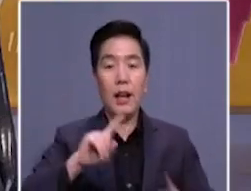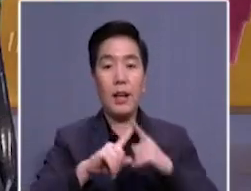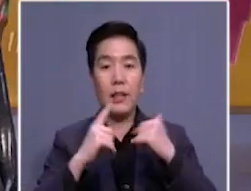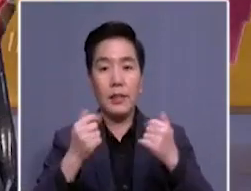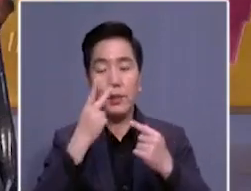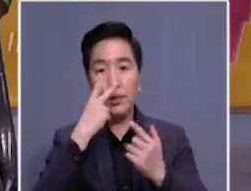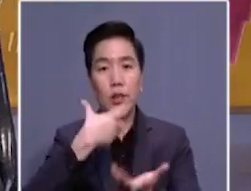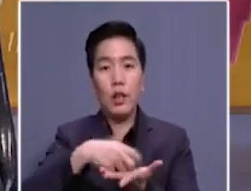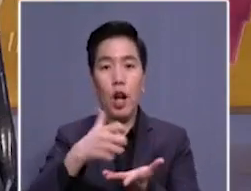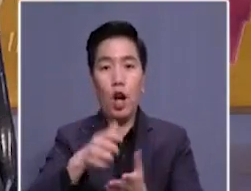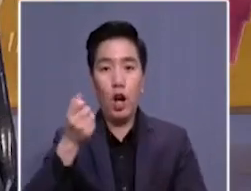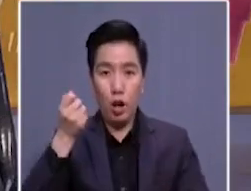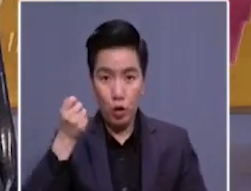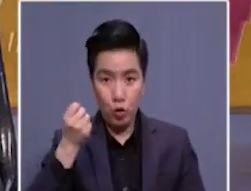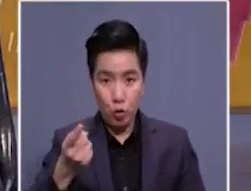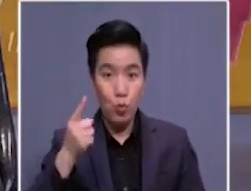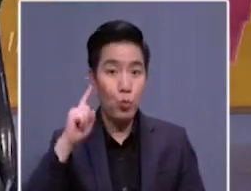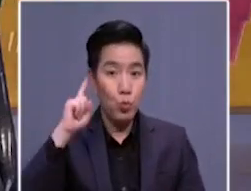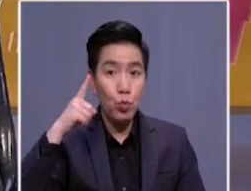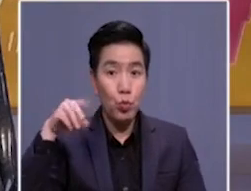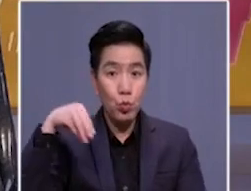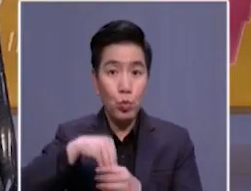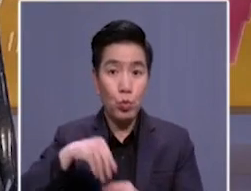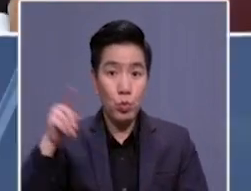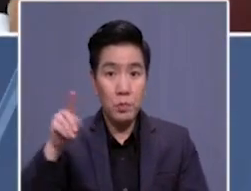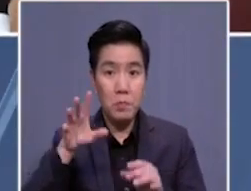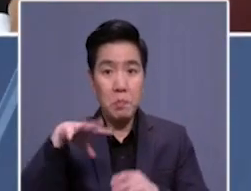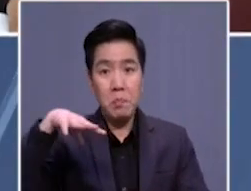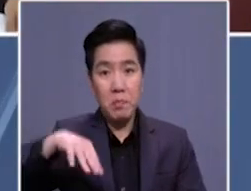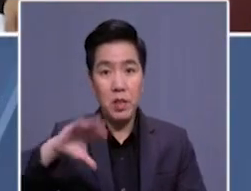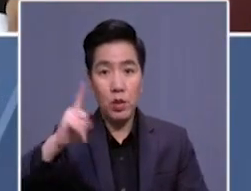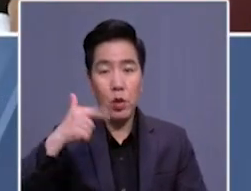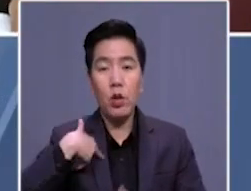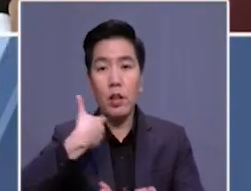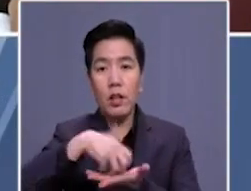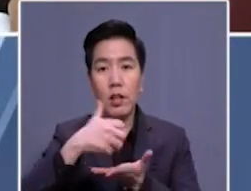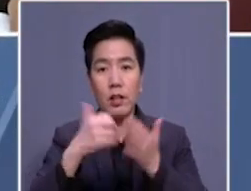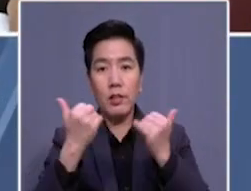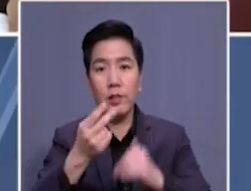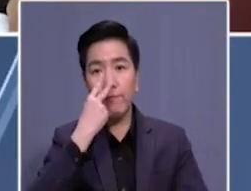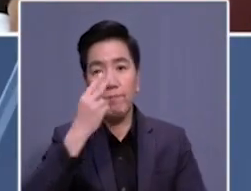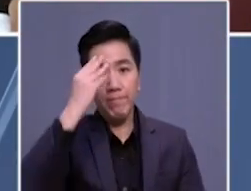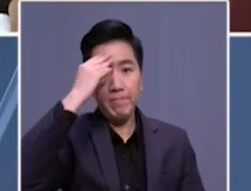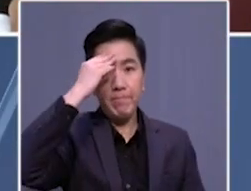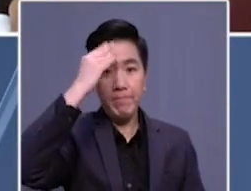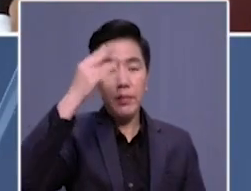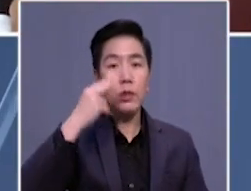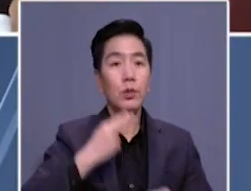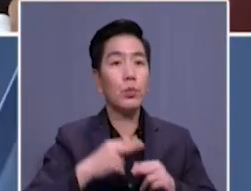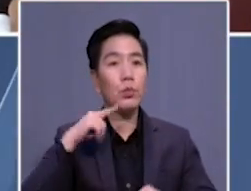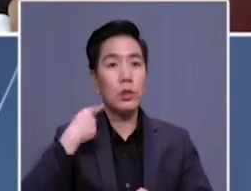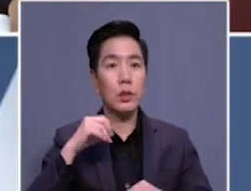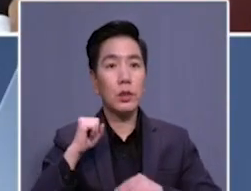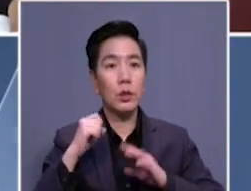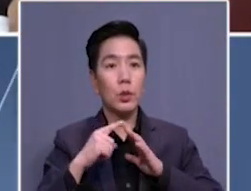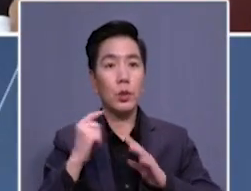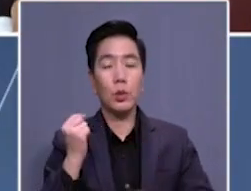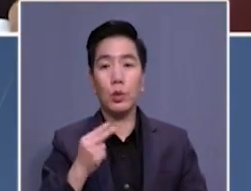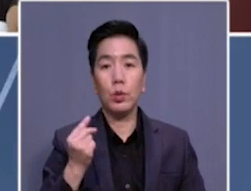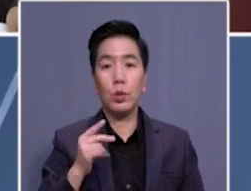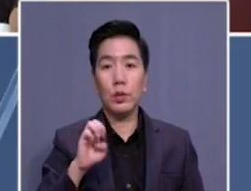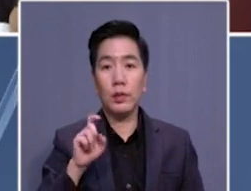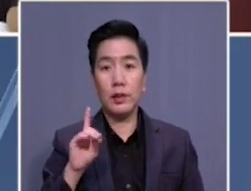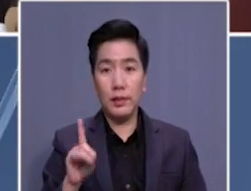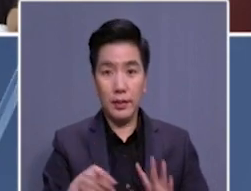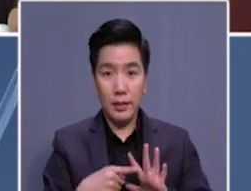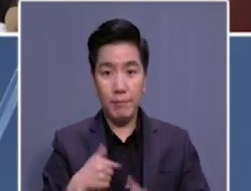ามีรายงานสดมาจากคุณสุทธิดาป้องพุทธานะครับผู้สื่อข่าวของเรารายงานเข้ามาสวัสดีครับคุณสุทธิดาครับ